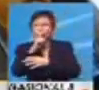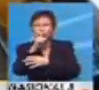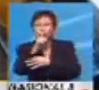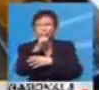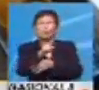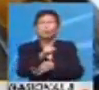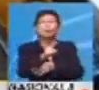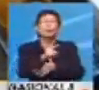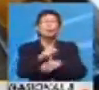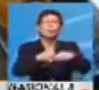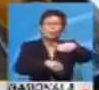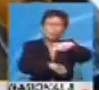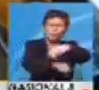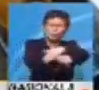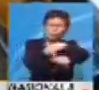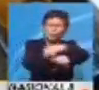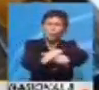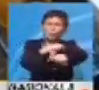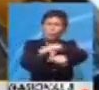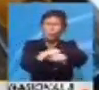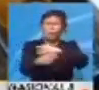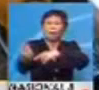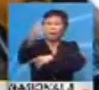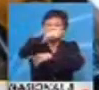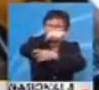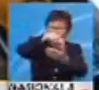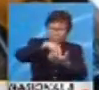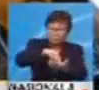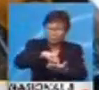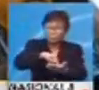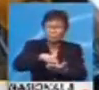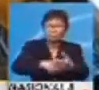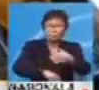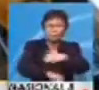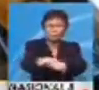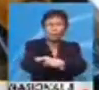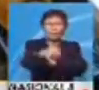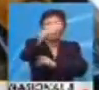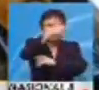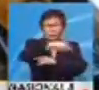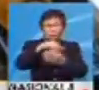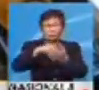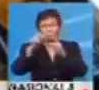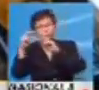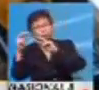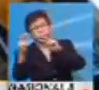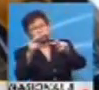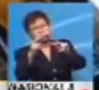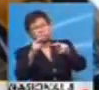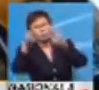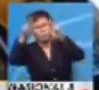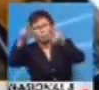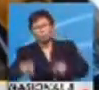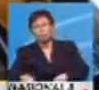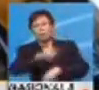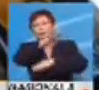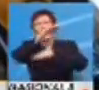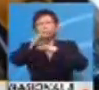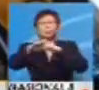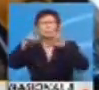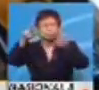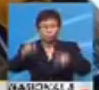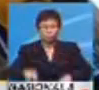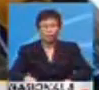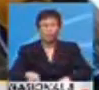arena bola sepak yang hari ini begitu dilihat oleh rakyat keseluruhan bukan